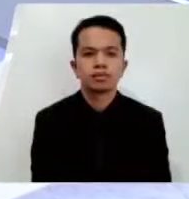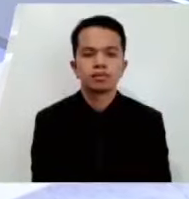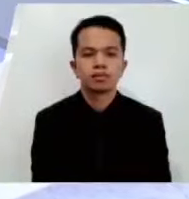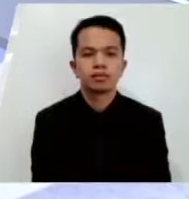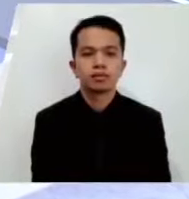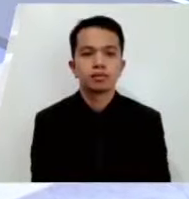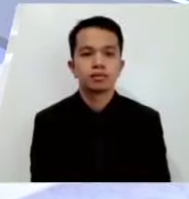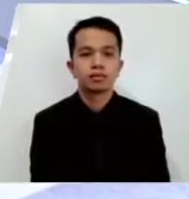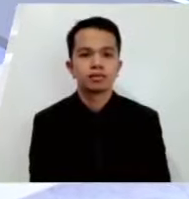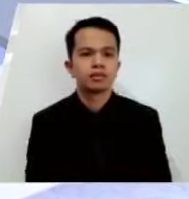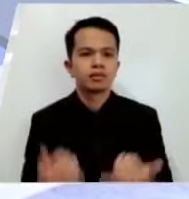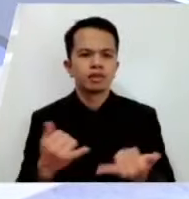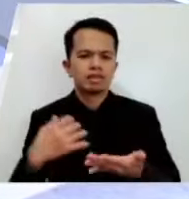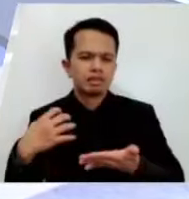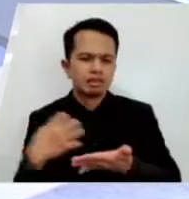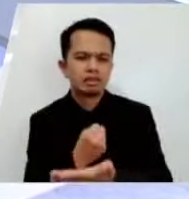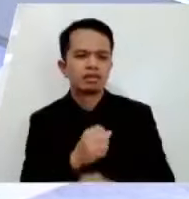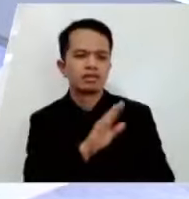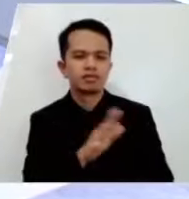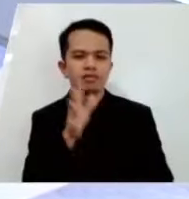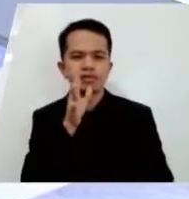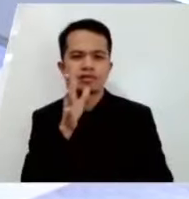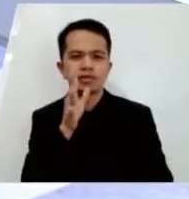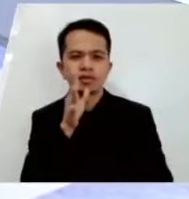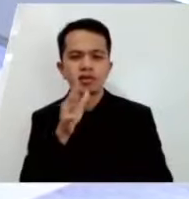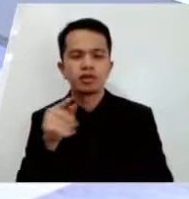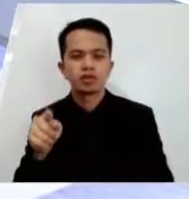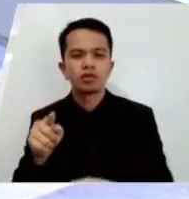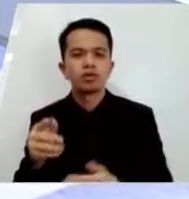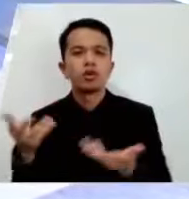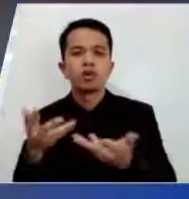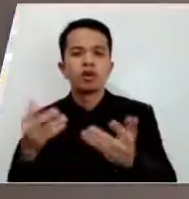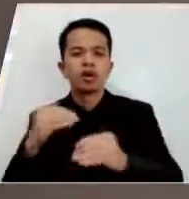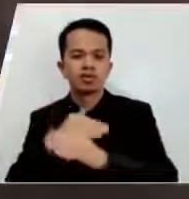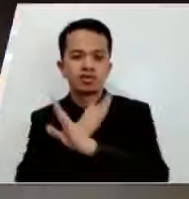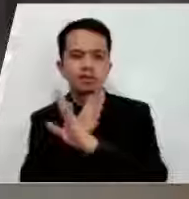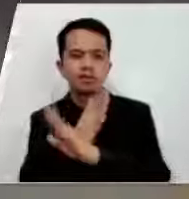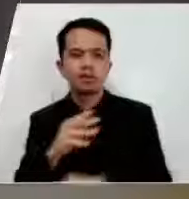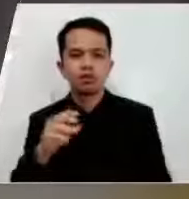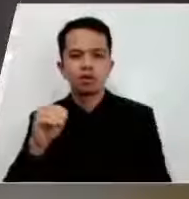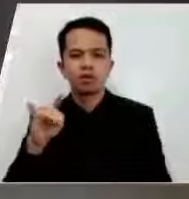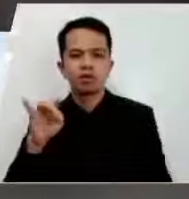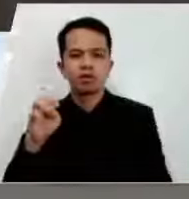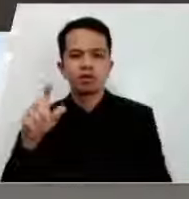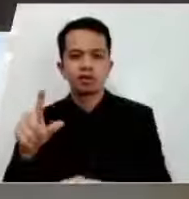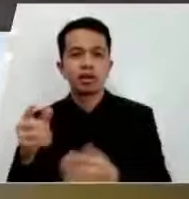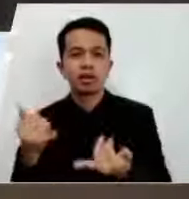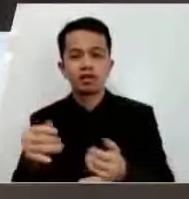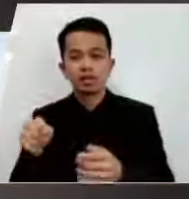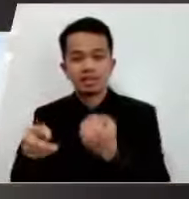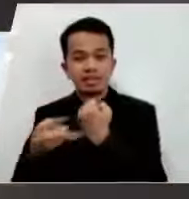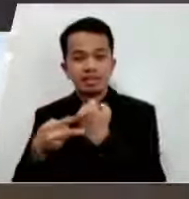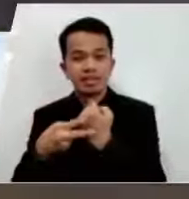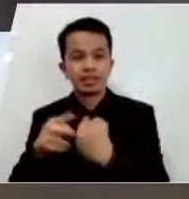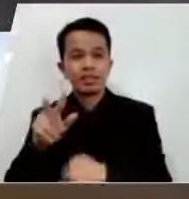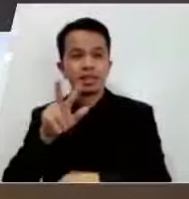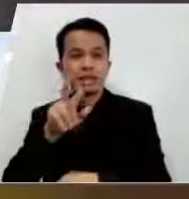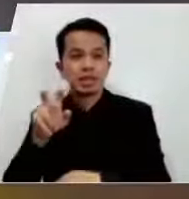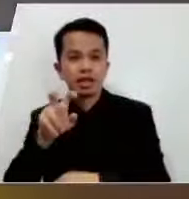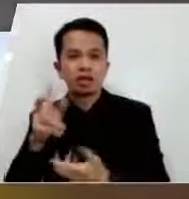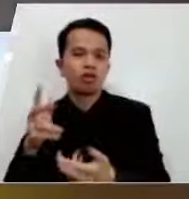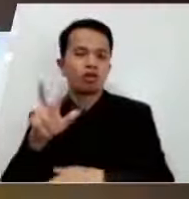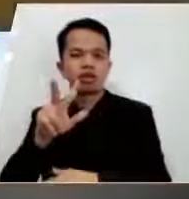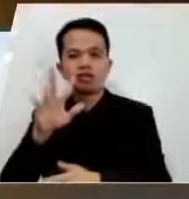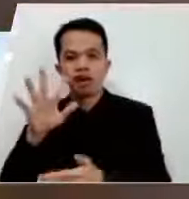Nangihinayang ang isang nanay sa Governor Generoso Davao Oriental. Ang naipon kasi niyang 300 o